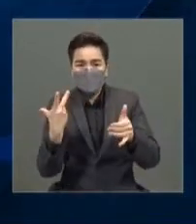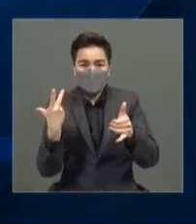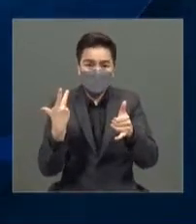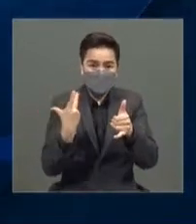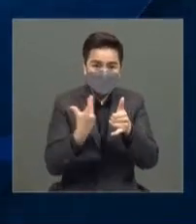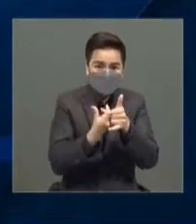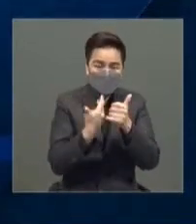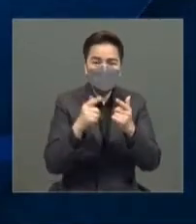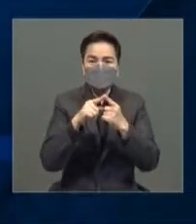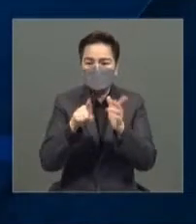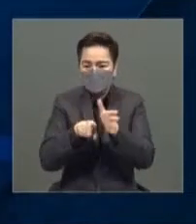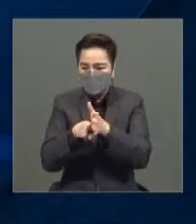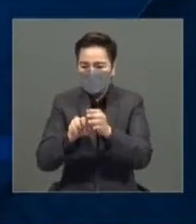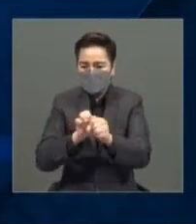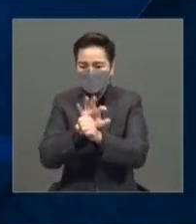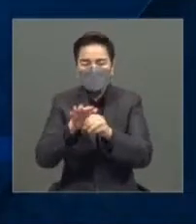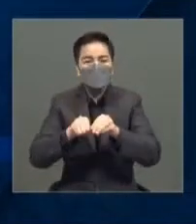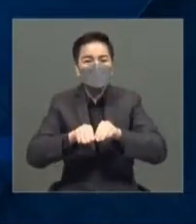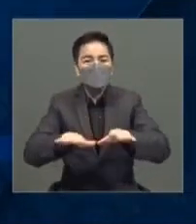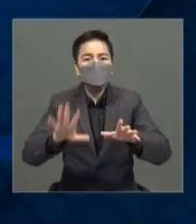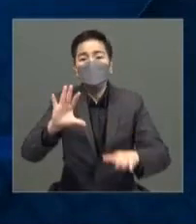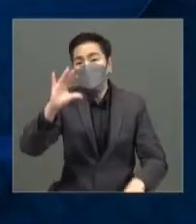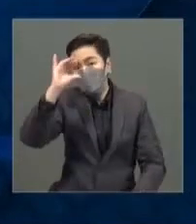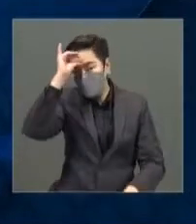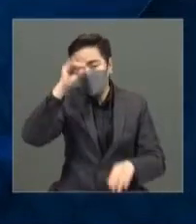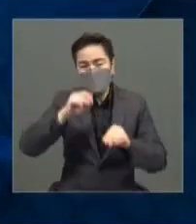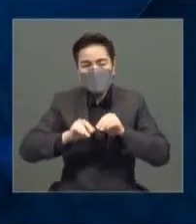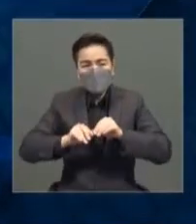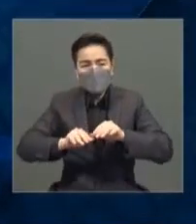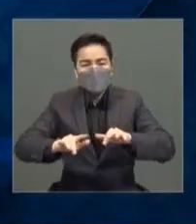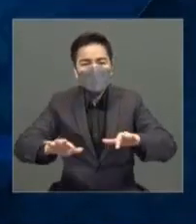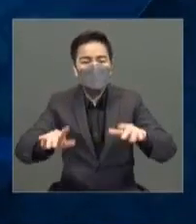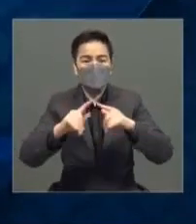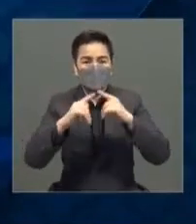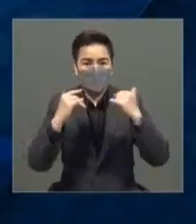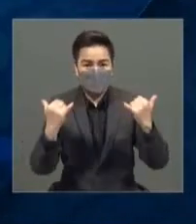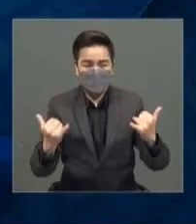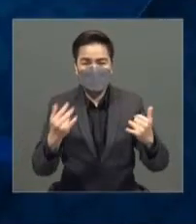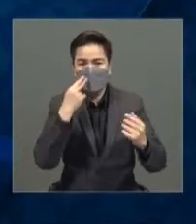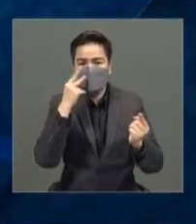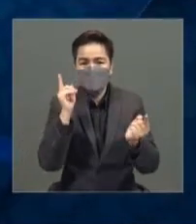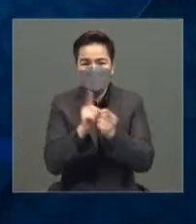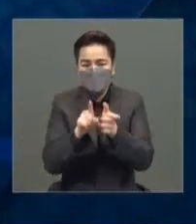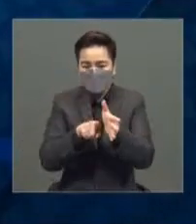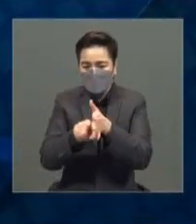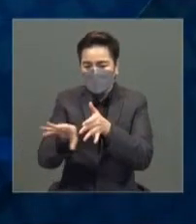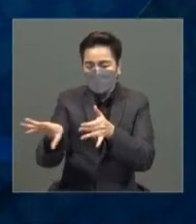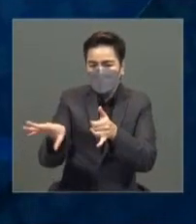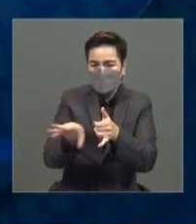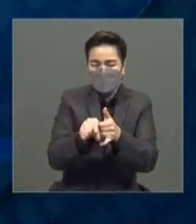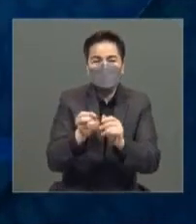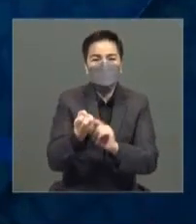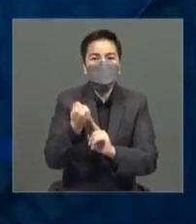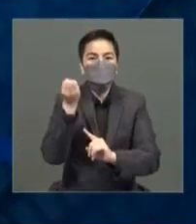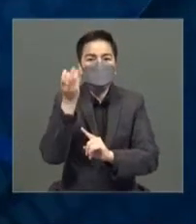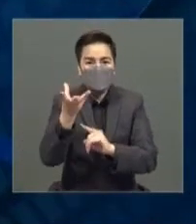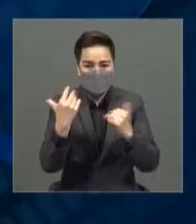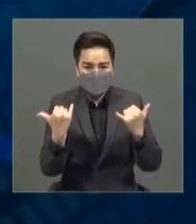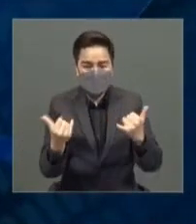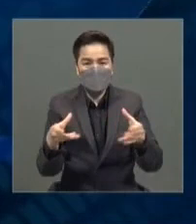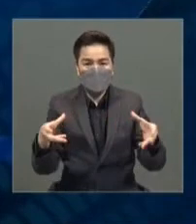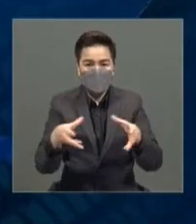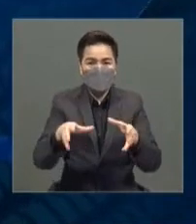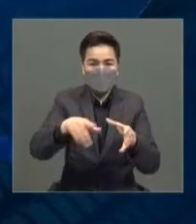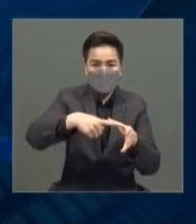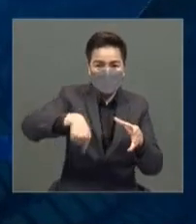การมีการแพร่ระบาดของสายพันธุ์เดลต้าเนี่ยอาจจะยังทำให้การพบผู้ติดเชื้อเนี่ยยังสูงและกลุ่ม